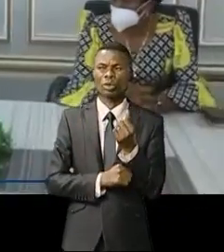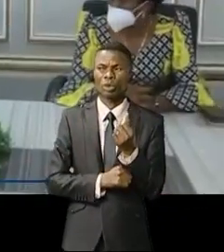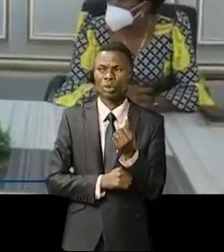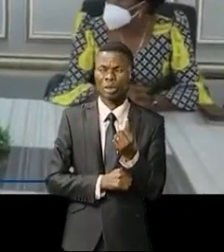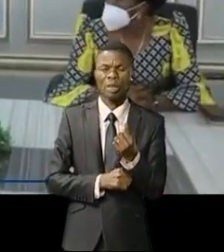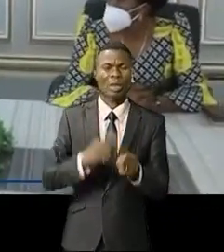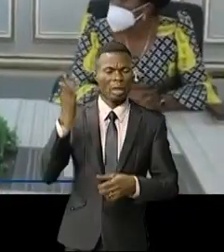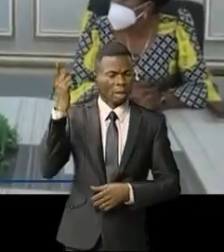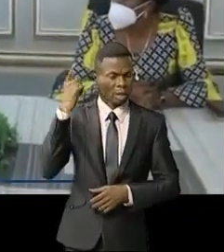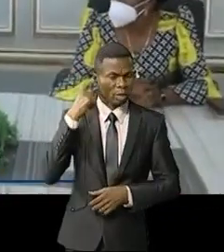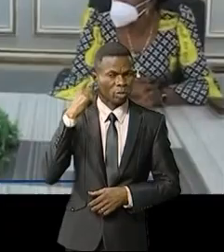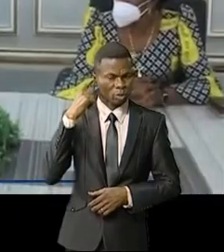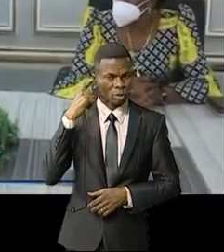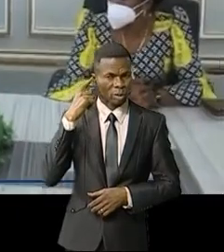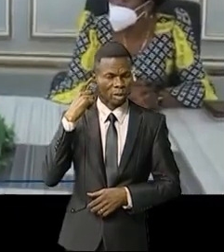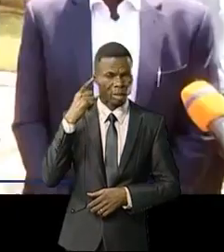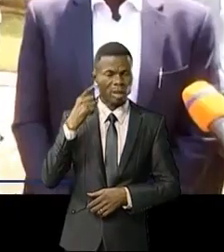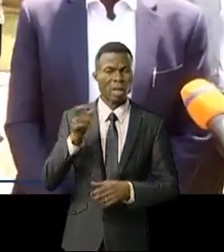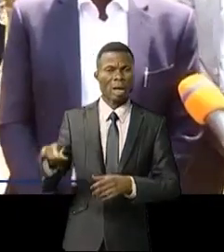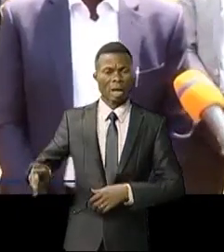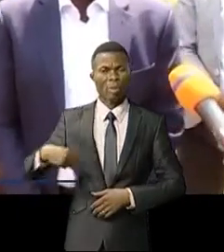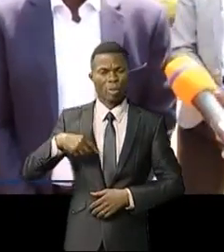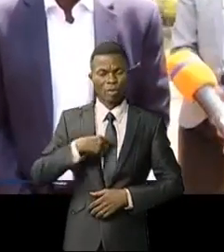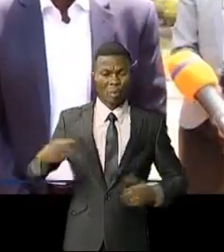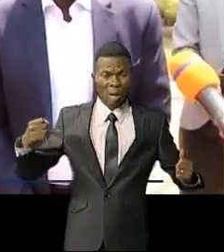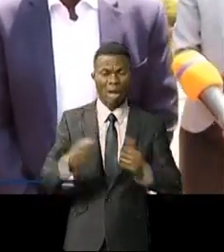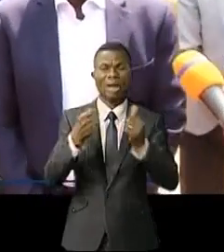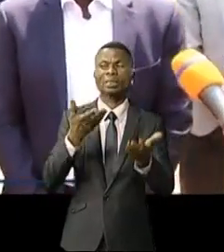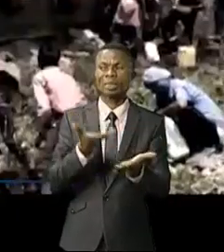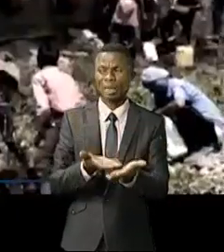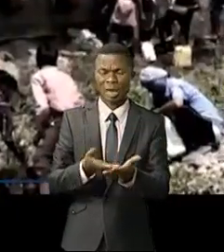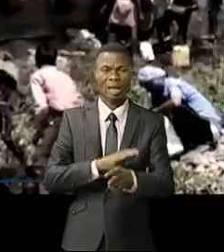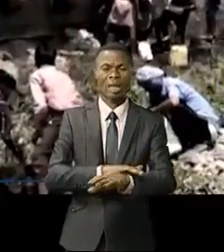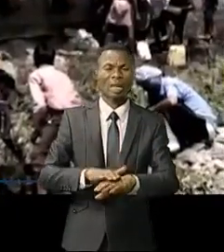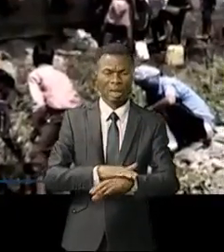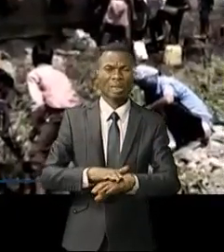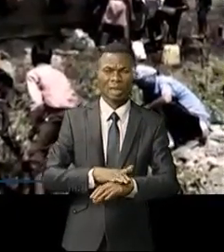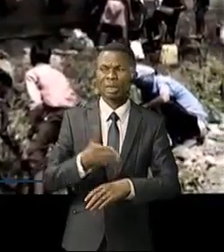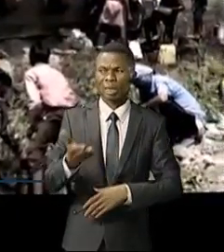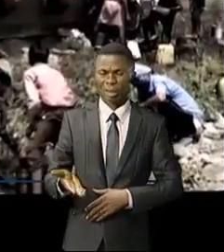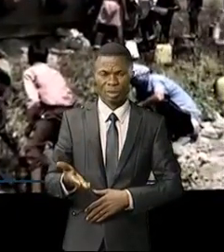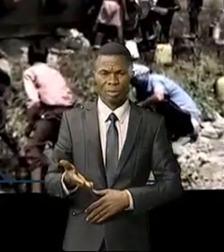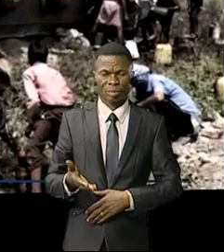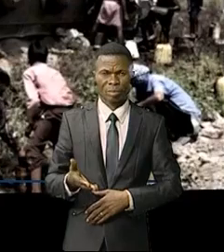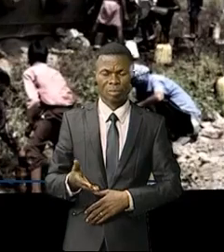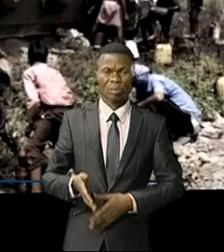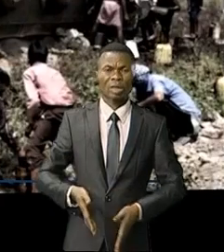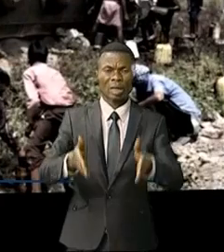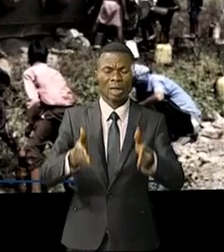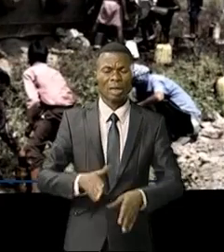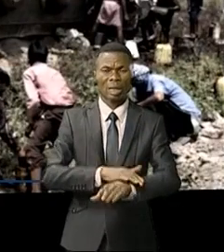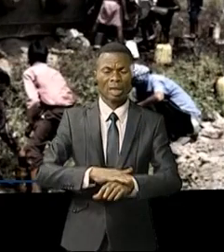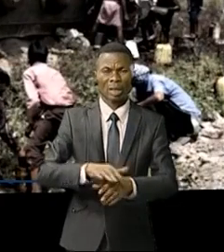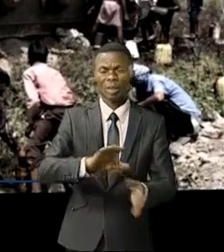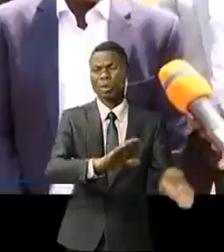au courant que notre province a connu un accident de train. Il y a eu déraillement au niveau de